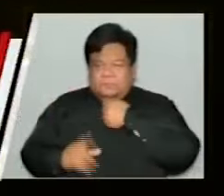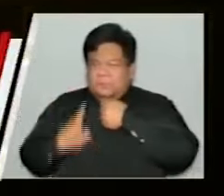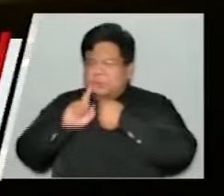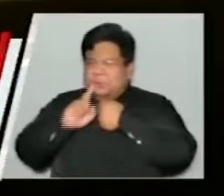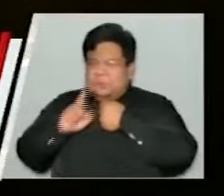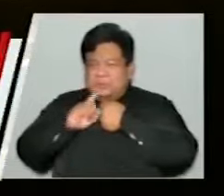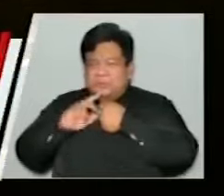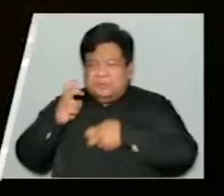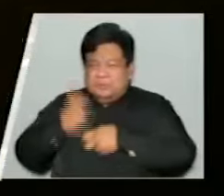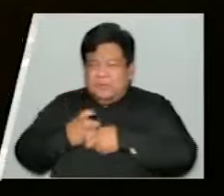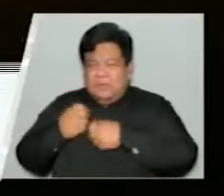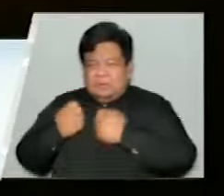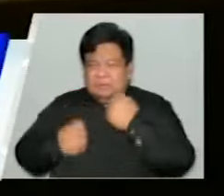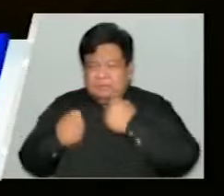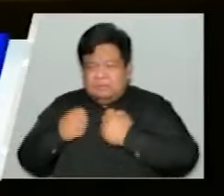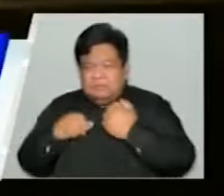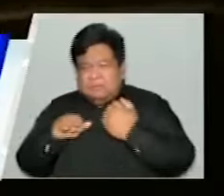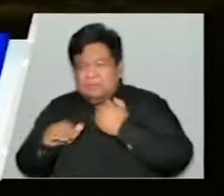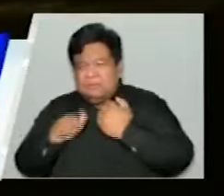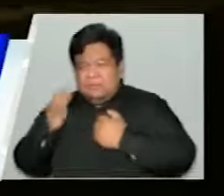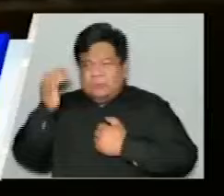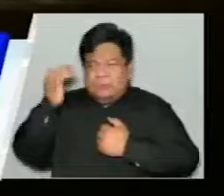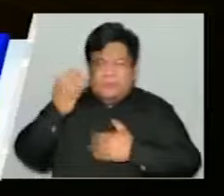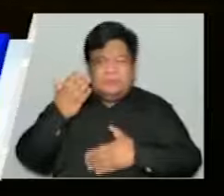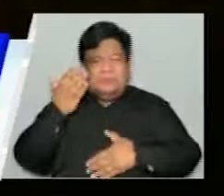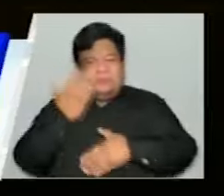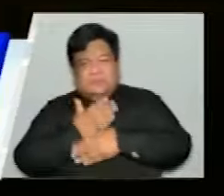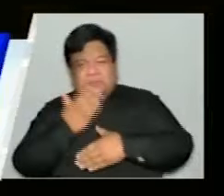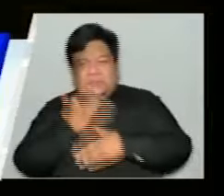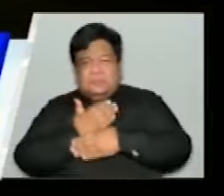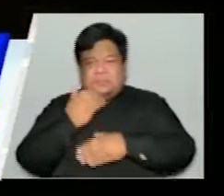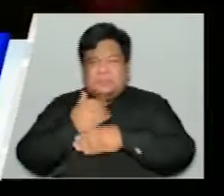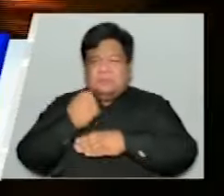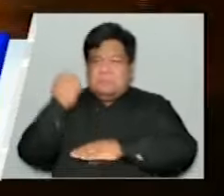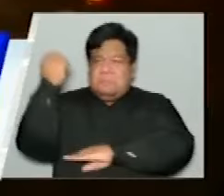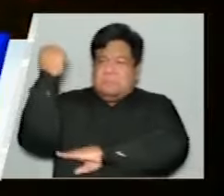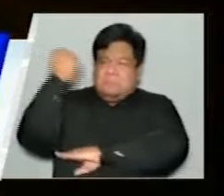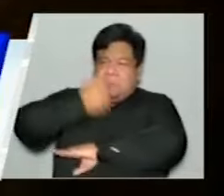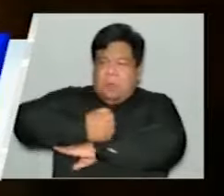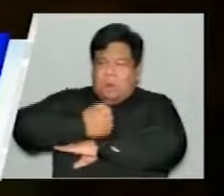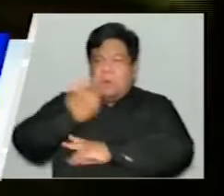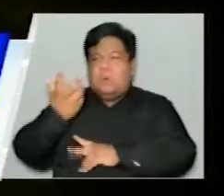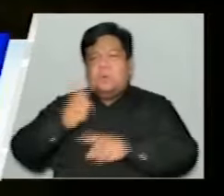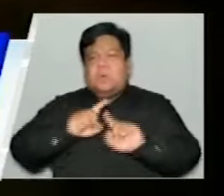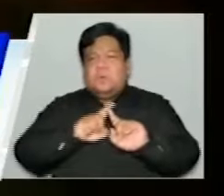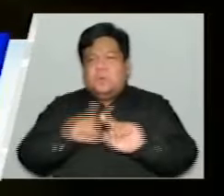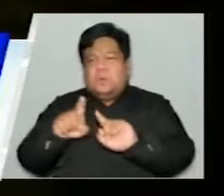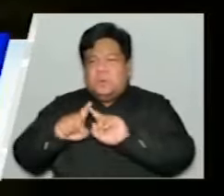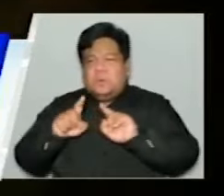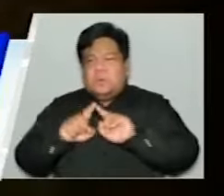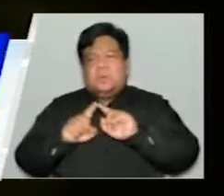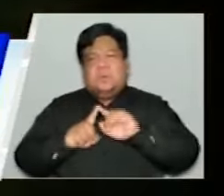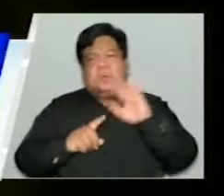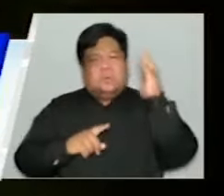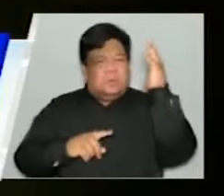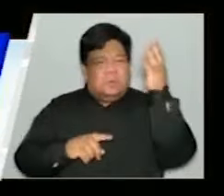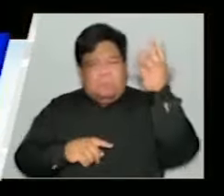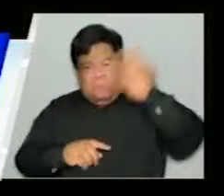mga humambalang na poste ng kuryente at maging mga natumba o nabuwal na mga punong kahoy.